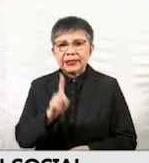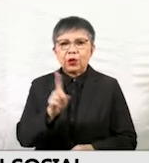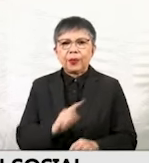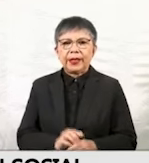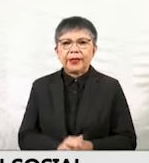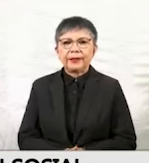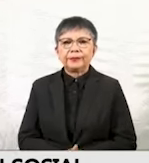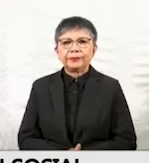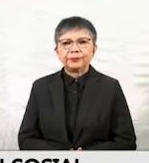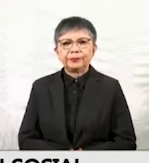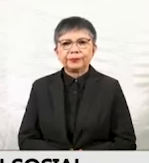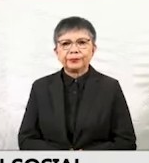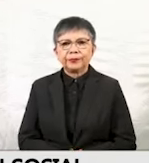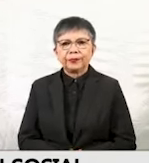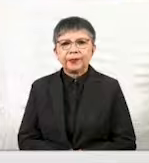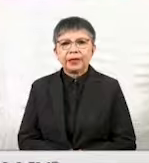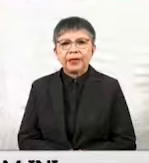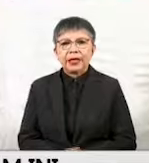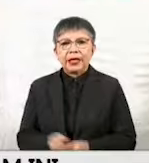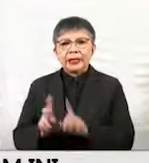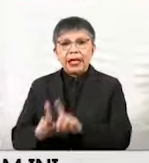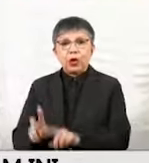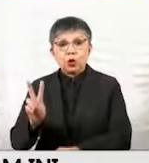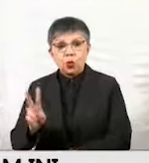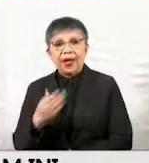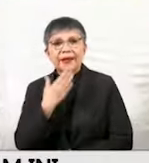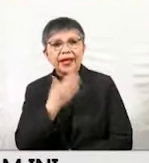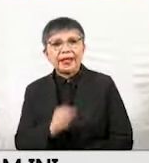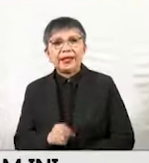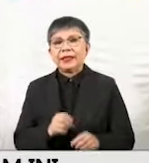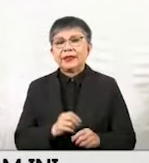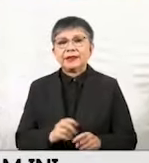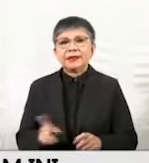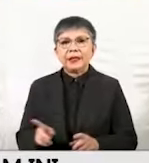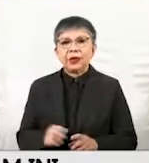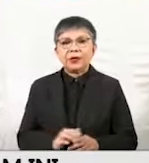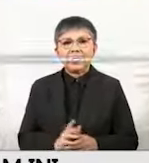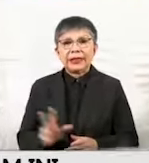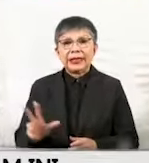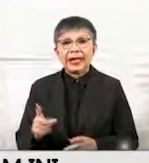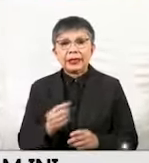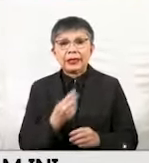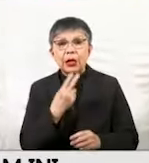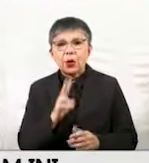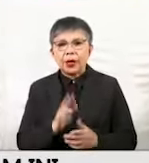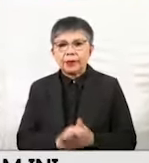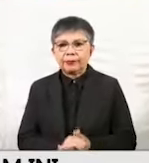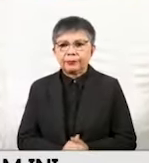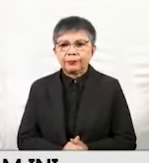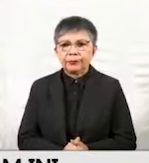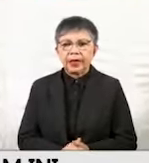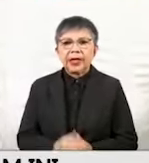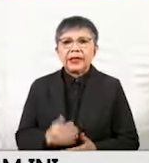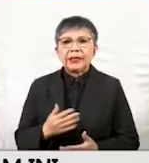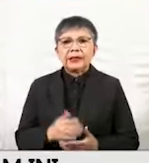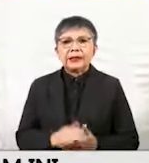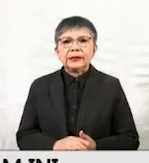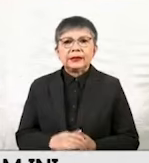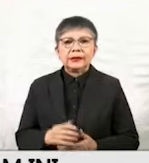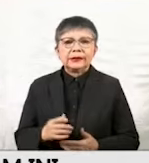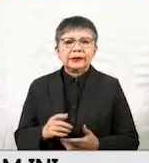dimulai sejak berbicara Terima kasih Mas Dara dan Mas Kun Wardana Tentu saya enggak akantanya